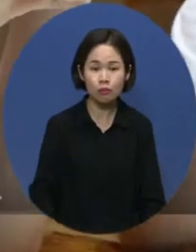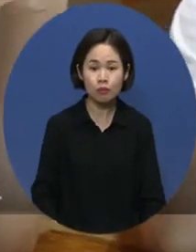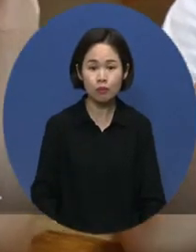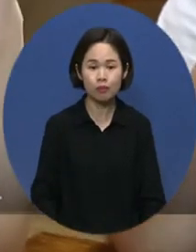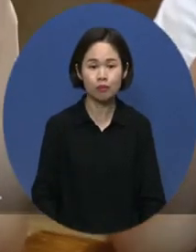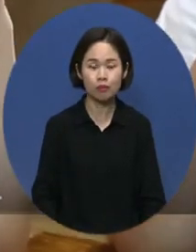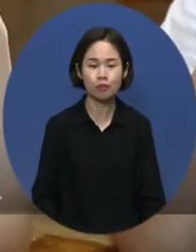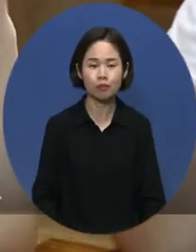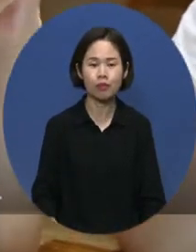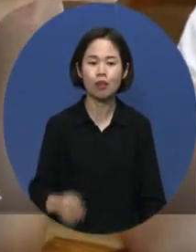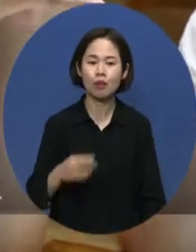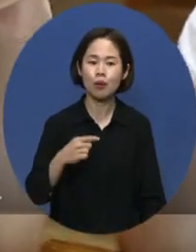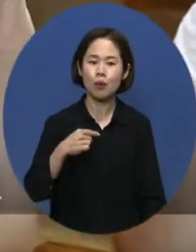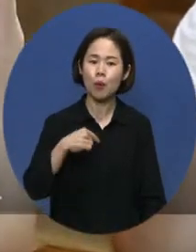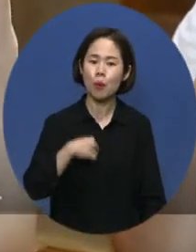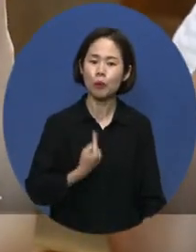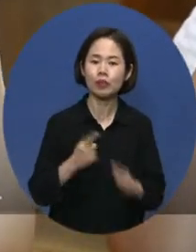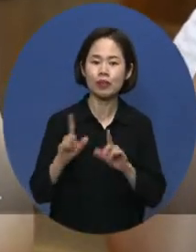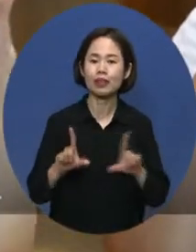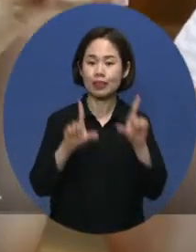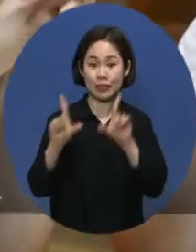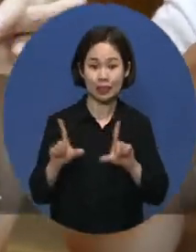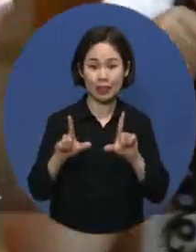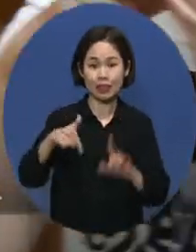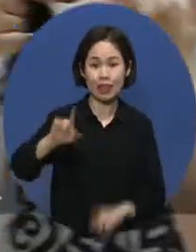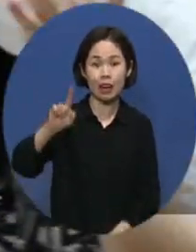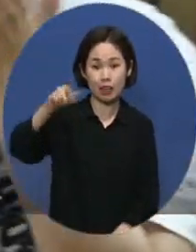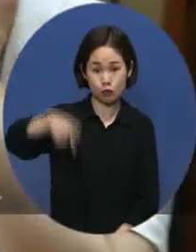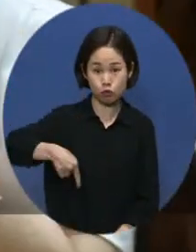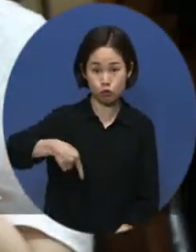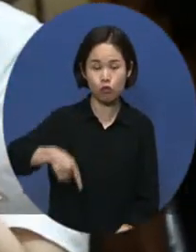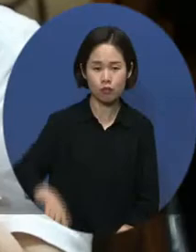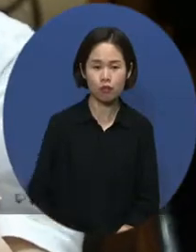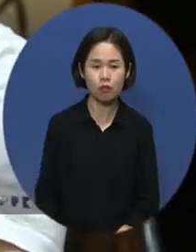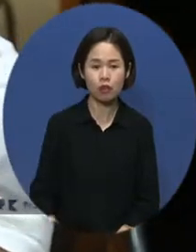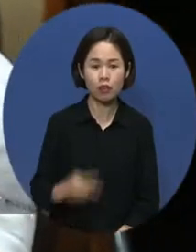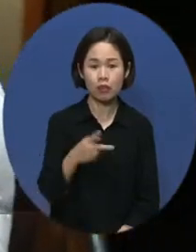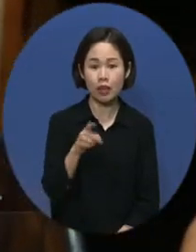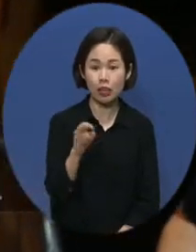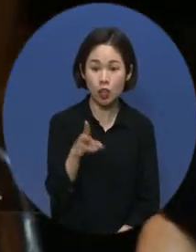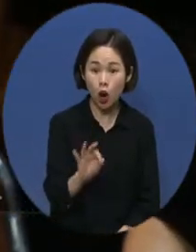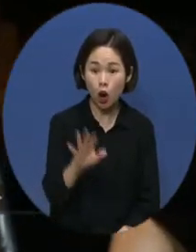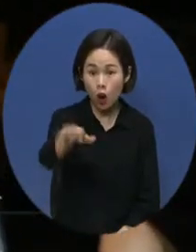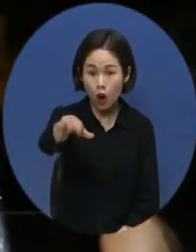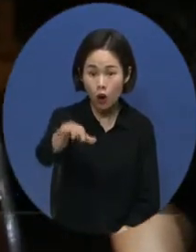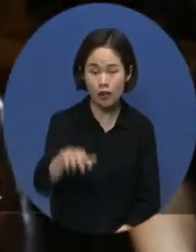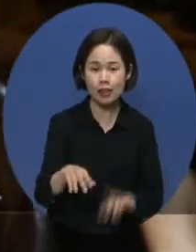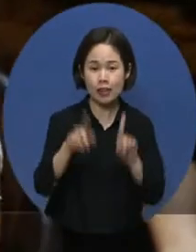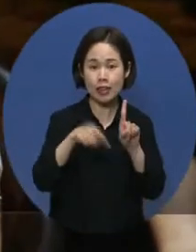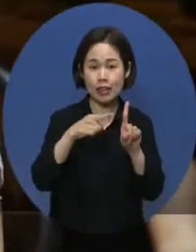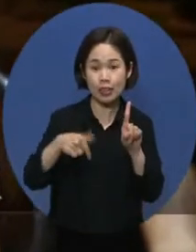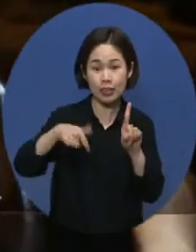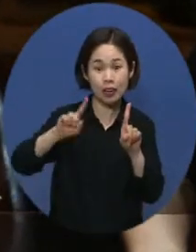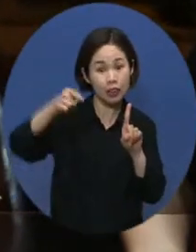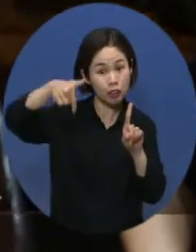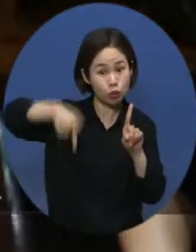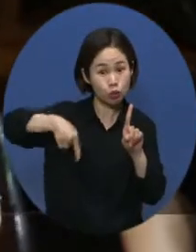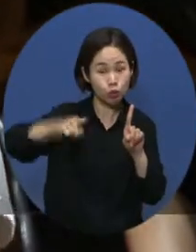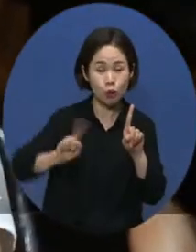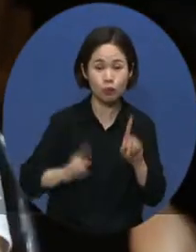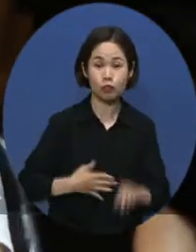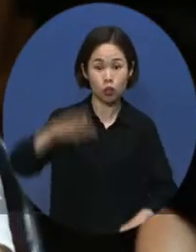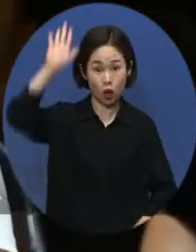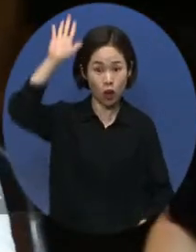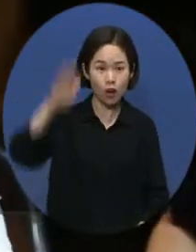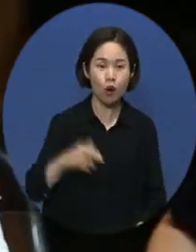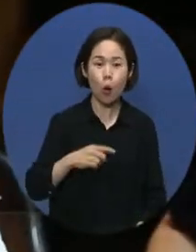저도 혼자 사는 가구요. 혼자 사는 가구. 네. 다영은 1인 가구 무슨 뜻일까요? 저요. 혼자